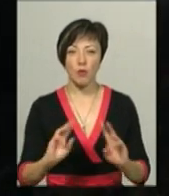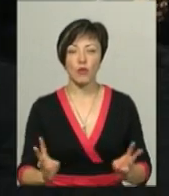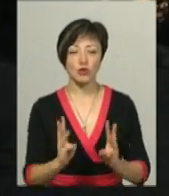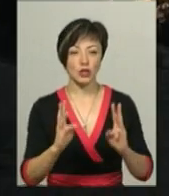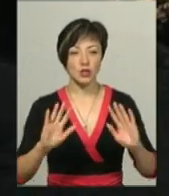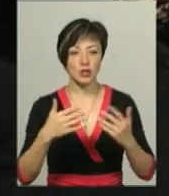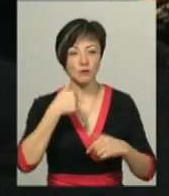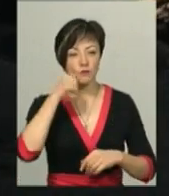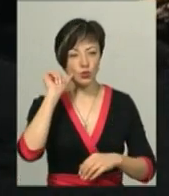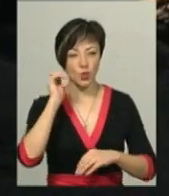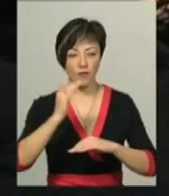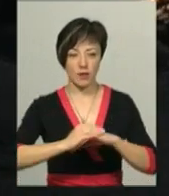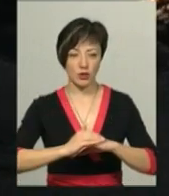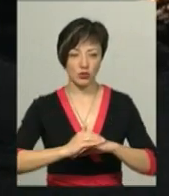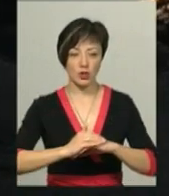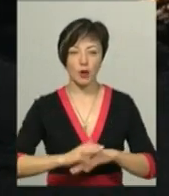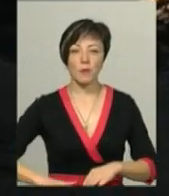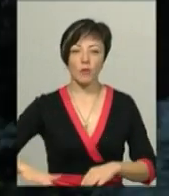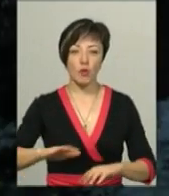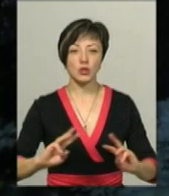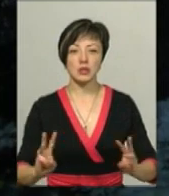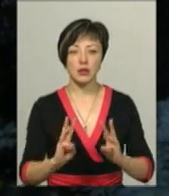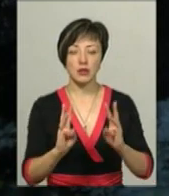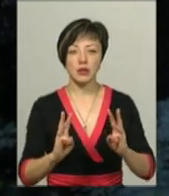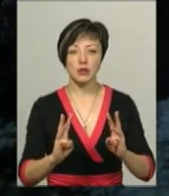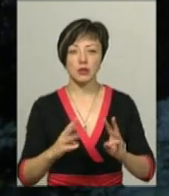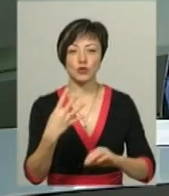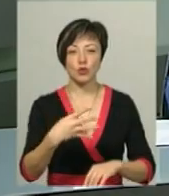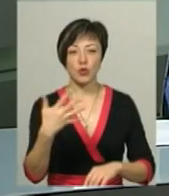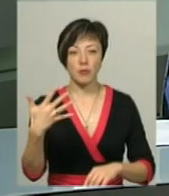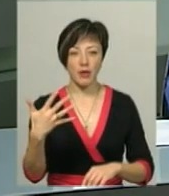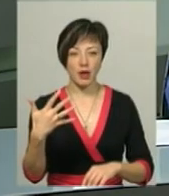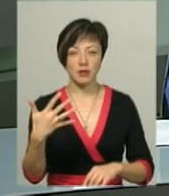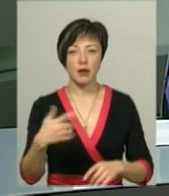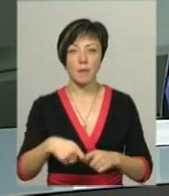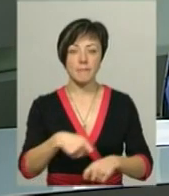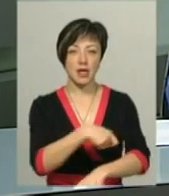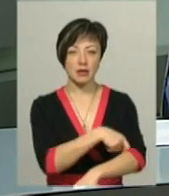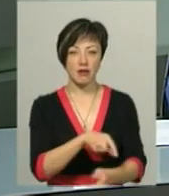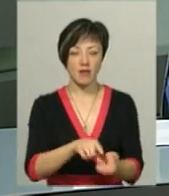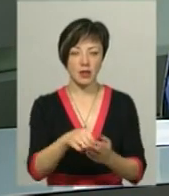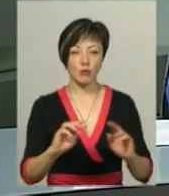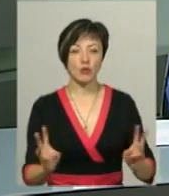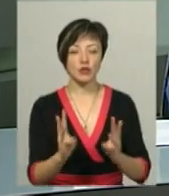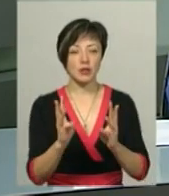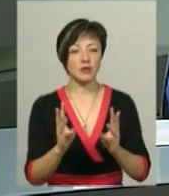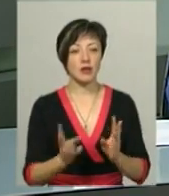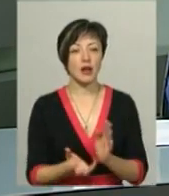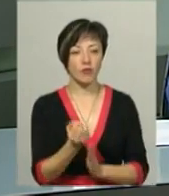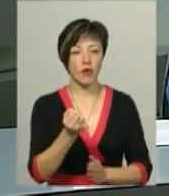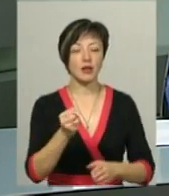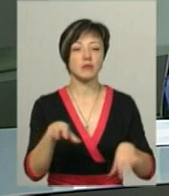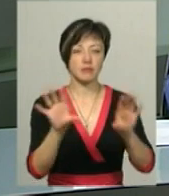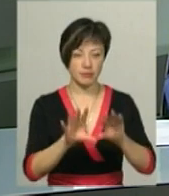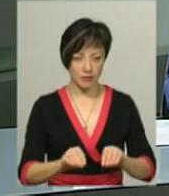пожежа сталася вчора ввечері. Площа займання сягнула 45 квадратних метрів. Пожежу рятувальники